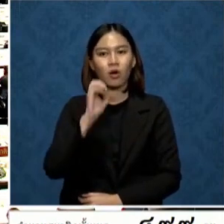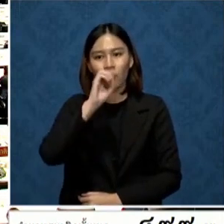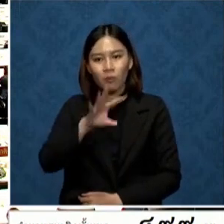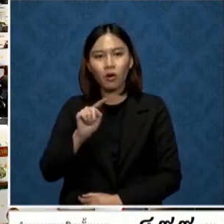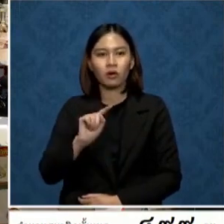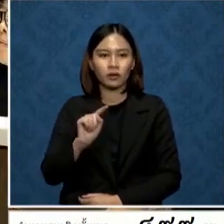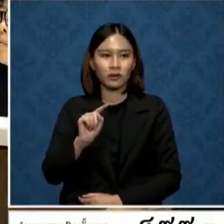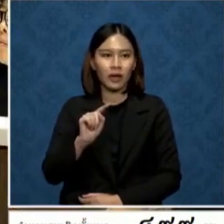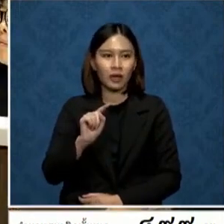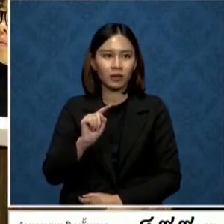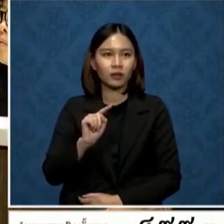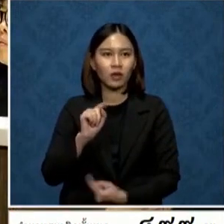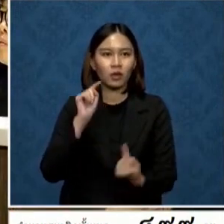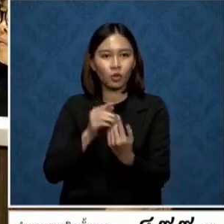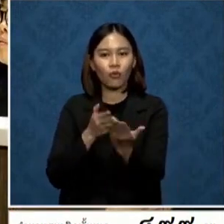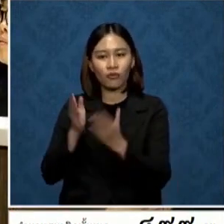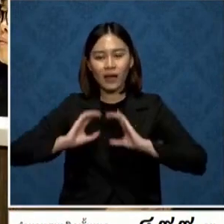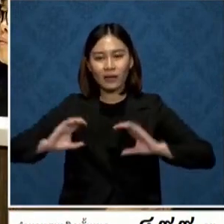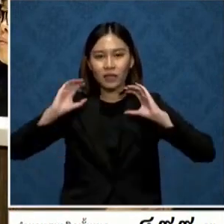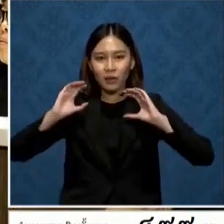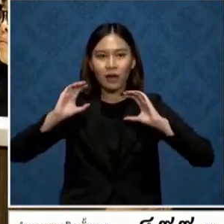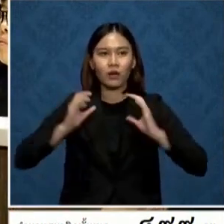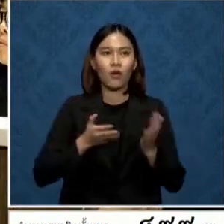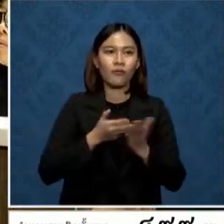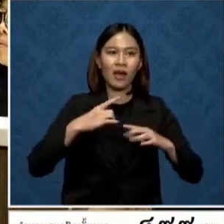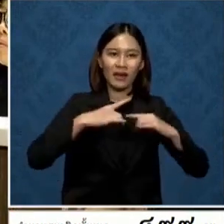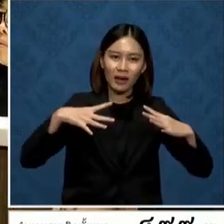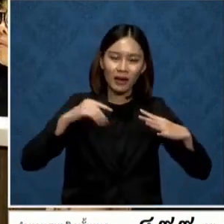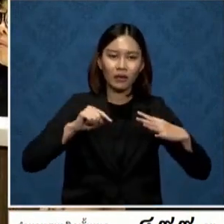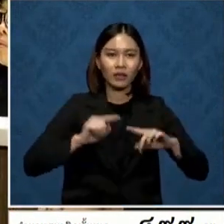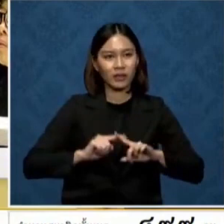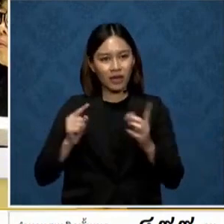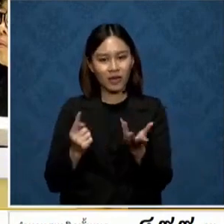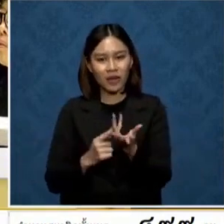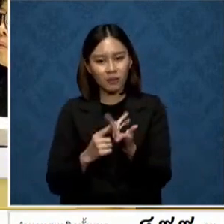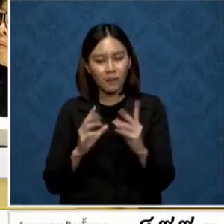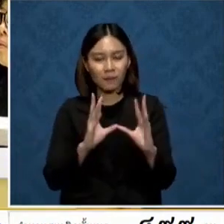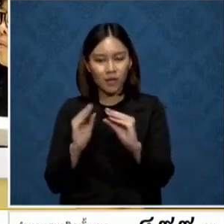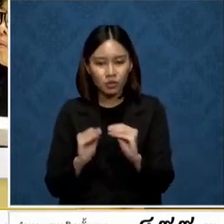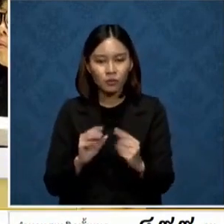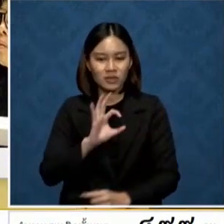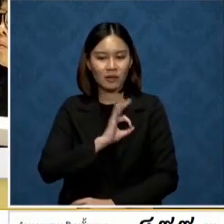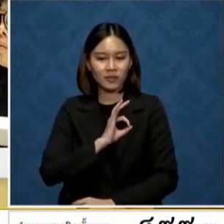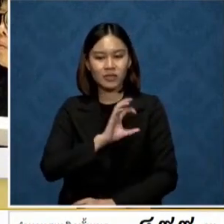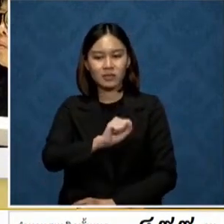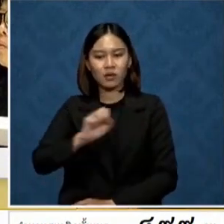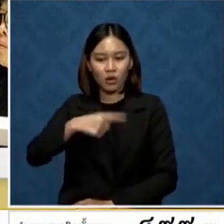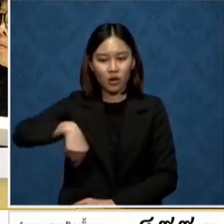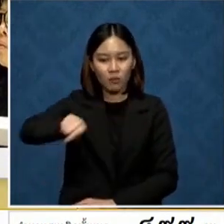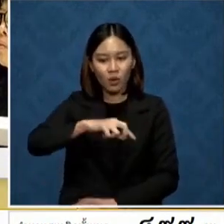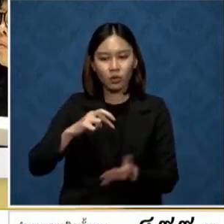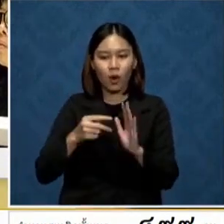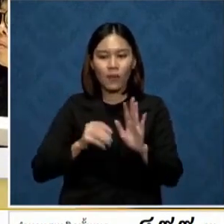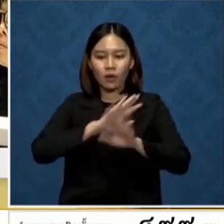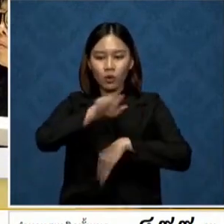ององค์ประชุมเนี่ยท่านพูดเรื่องฝั่งรัฐบาลพูดสั่งฝฝั่งฝ่ายค้านแต่องค์ประชุมของการประชุมสมาชิกสภาผู้แทยราษฎรคือพวกเราทั้ง